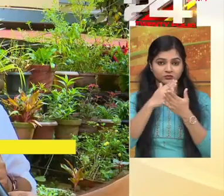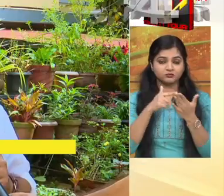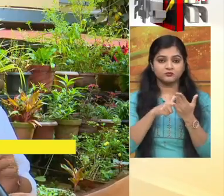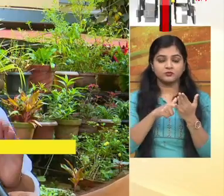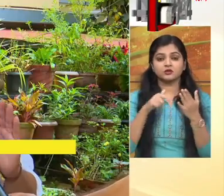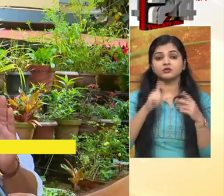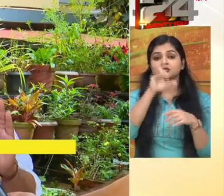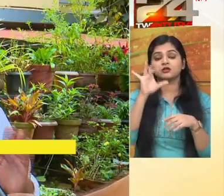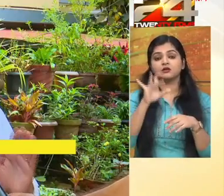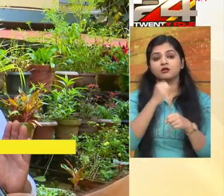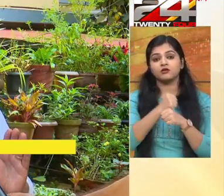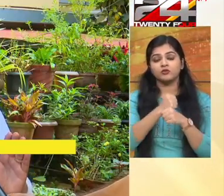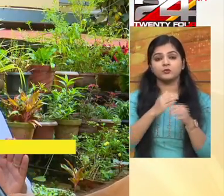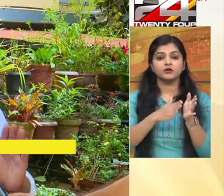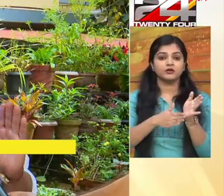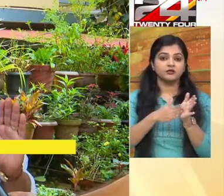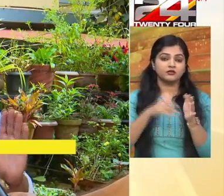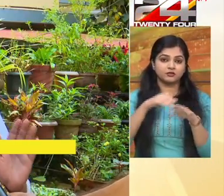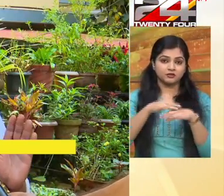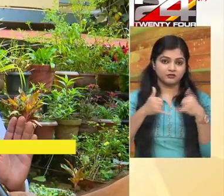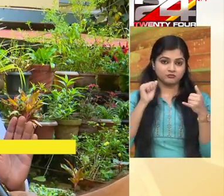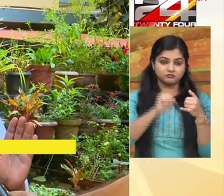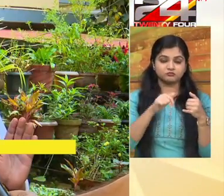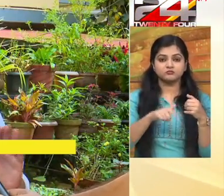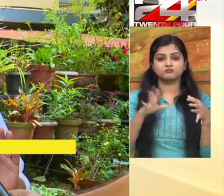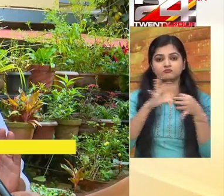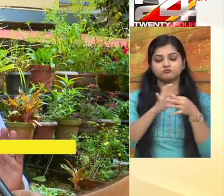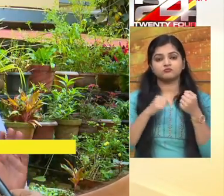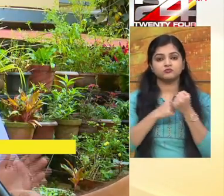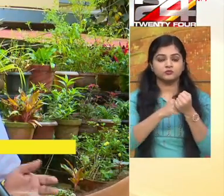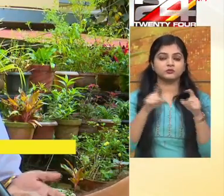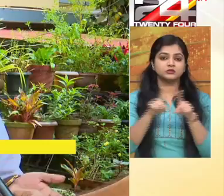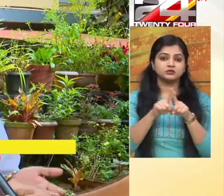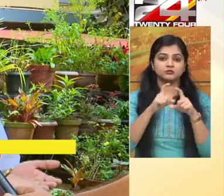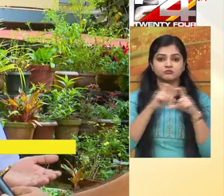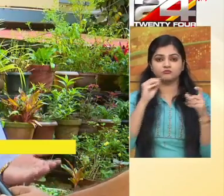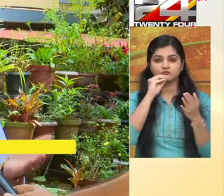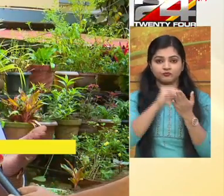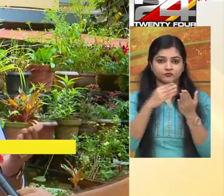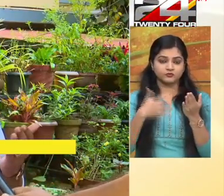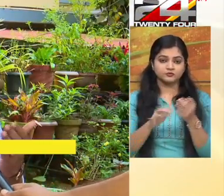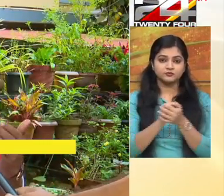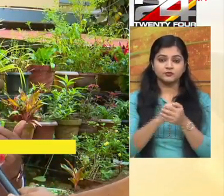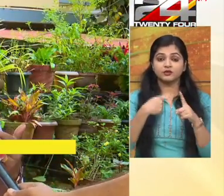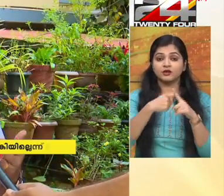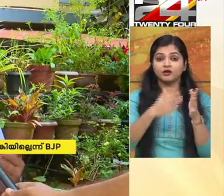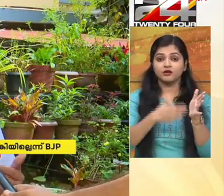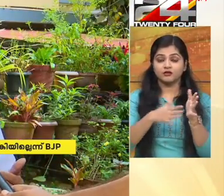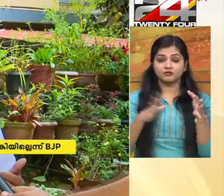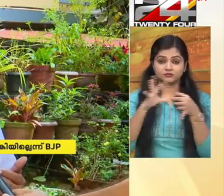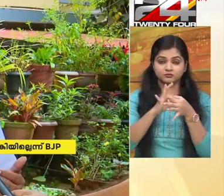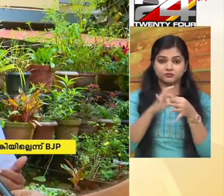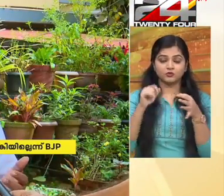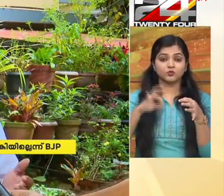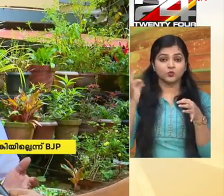ആശങ്കയോടൊപ്പമാണ് കേന്ദ്ര ഗവൺമെൻറ്റും ഇന്ത്യൻ റെയിൽവേയും എന്ന് അർത്ഥശങ്കയ്ക്കിടയില്ലാത്ത വിധം വ്യക്തമാക്കിയിട്ടുണ്ട്. അതുകൊണ്ട് റെയിലിന് അനുകൂലമായി